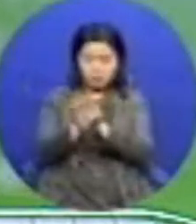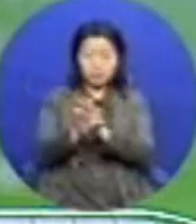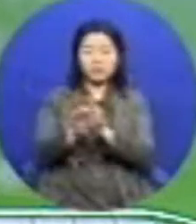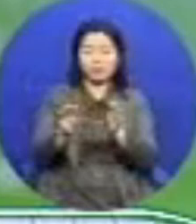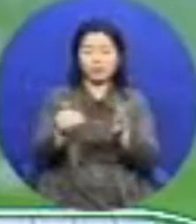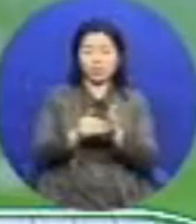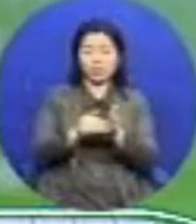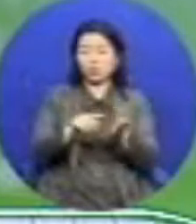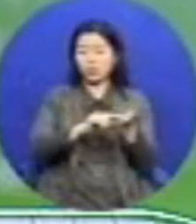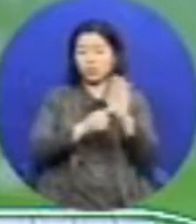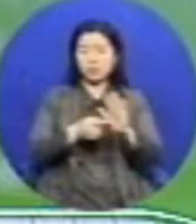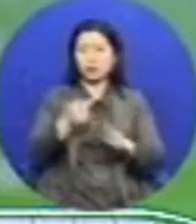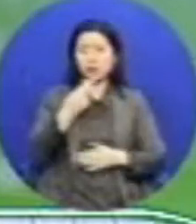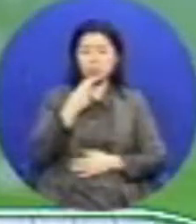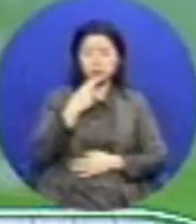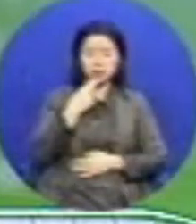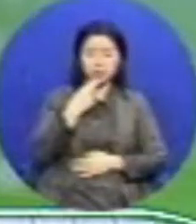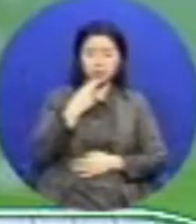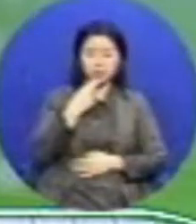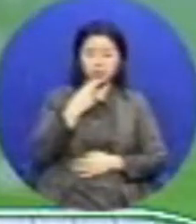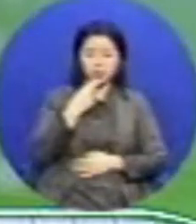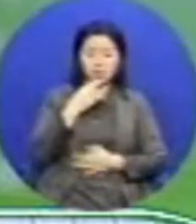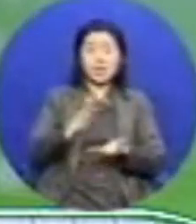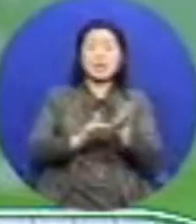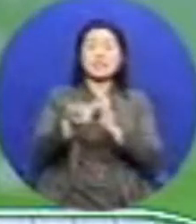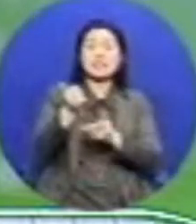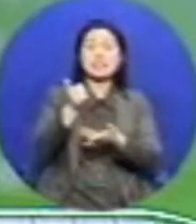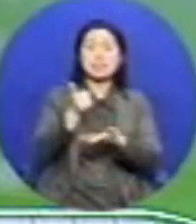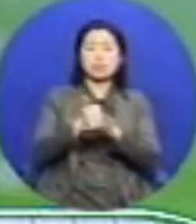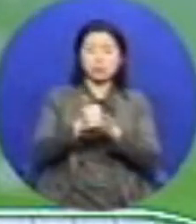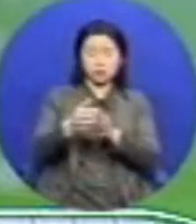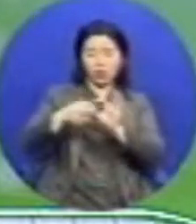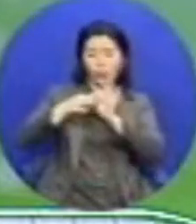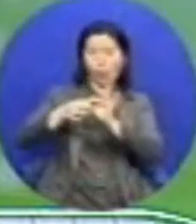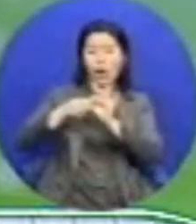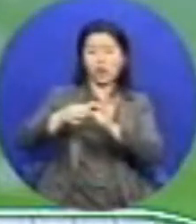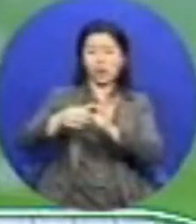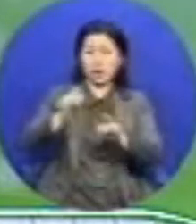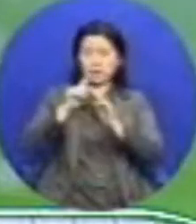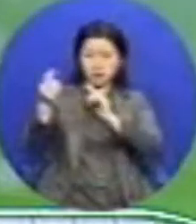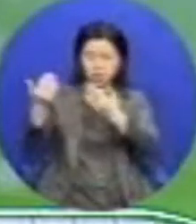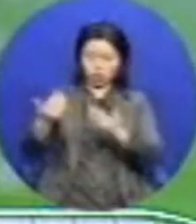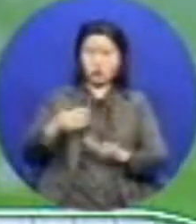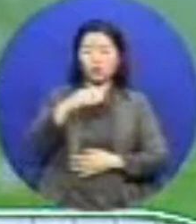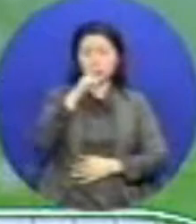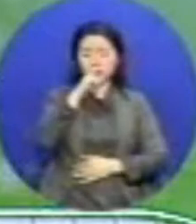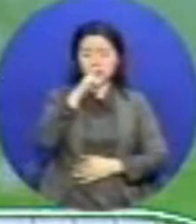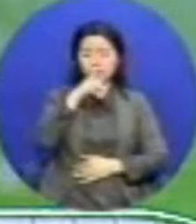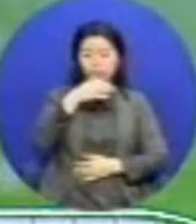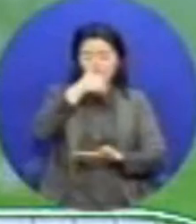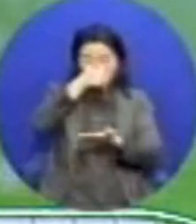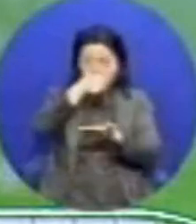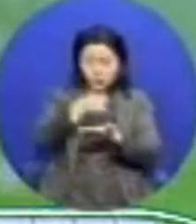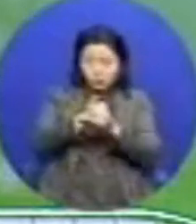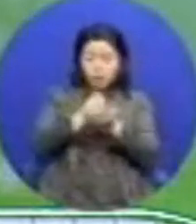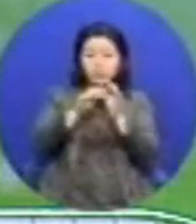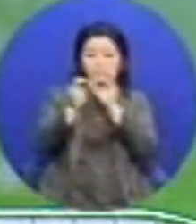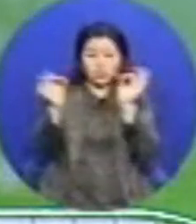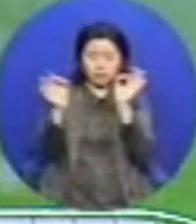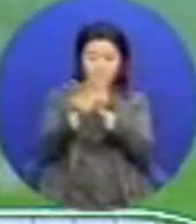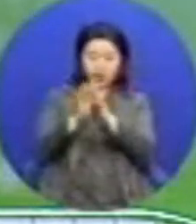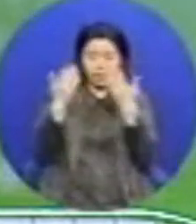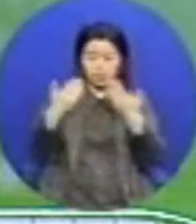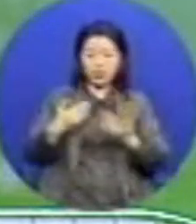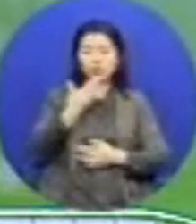그런 표현 없어요 예수님과의 관계를 말하고 있어요 죄 사함을 받은 축복은 예수님과의